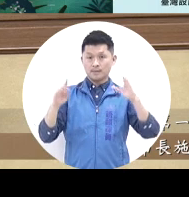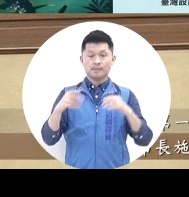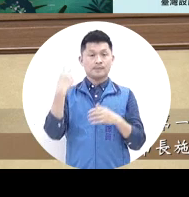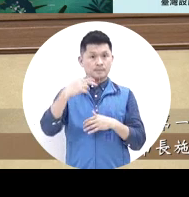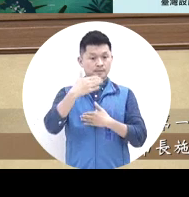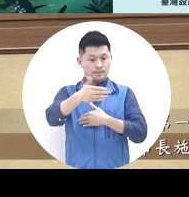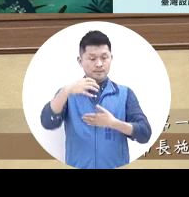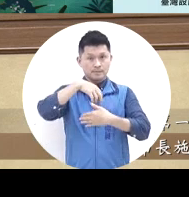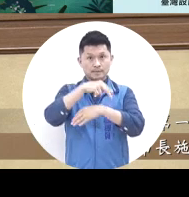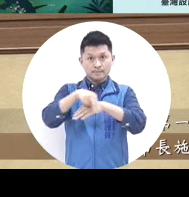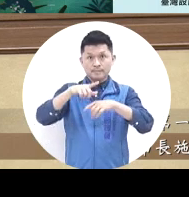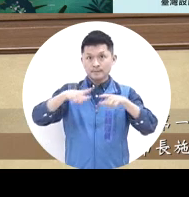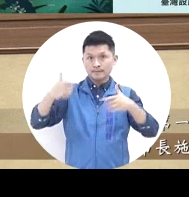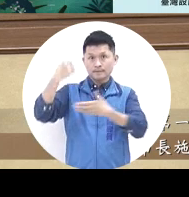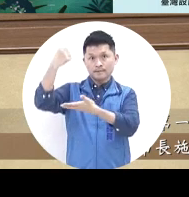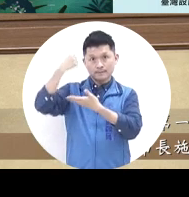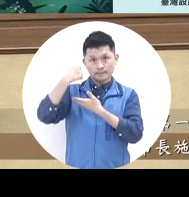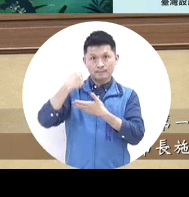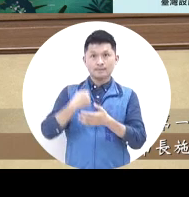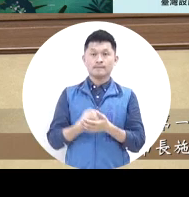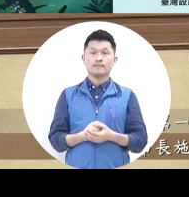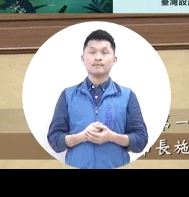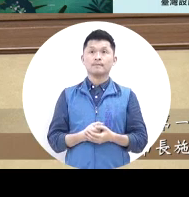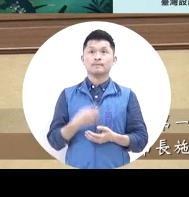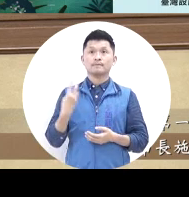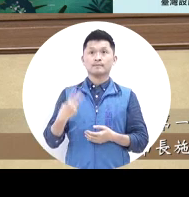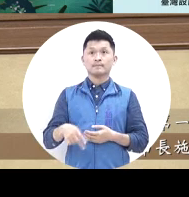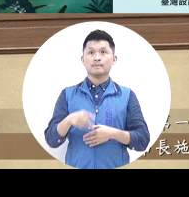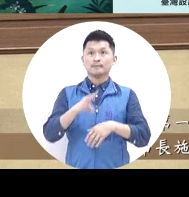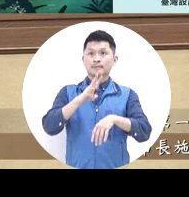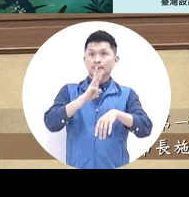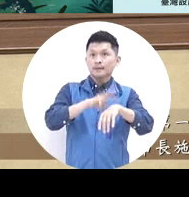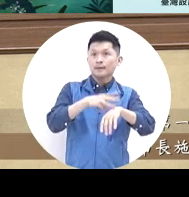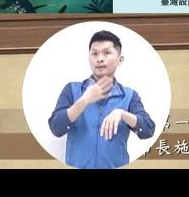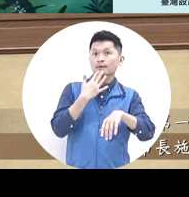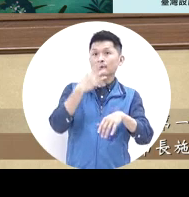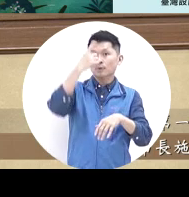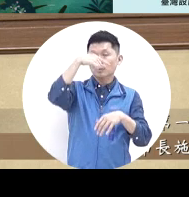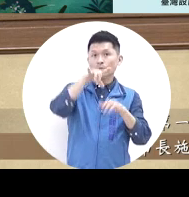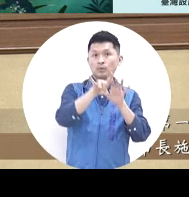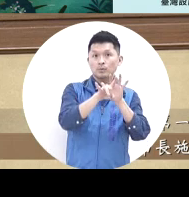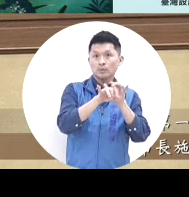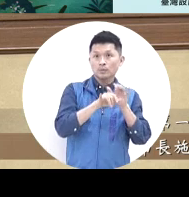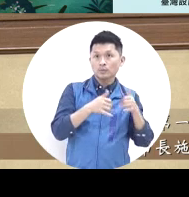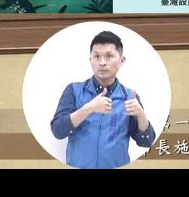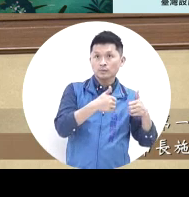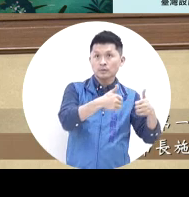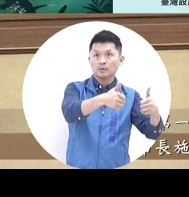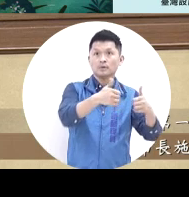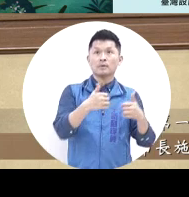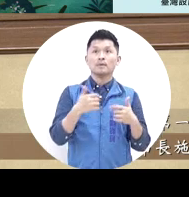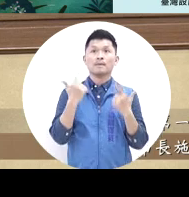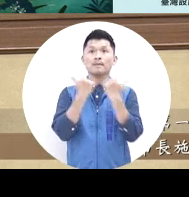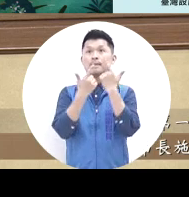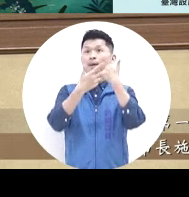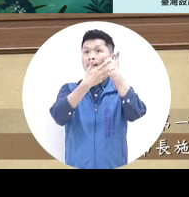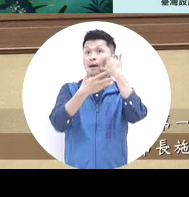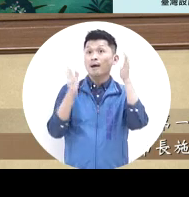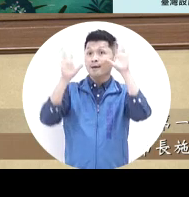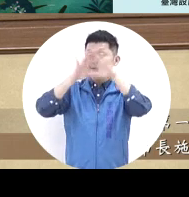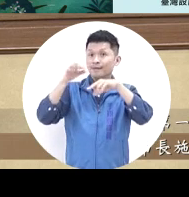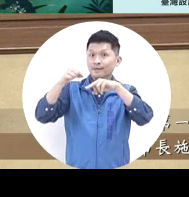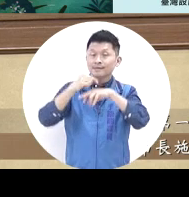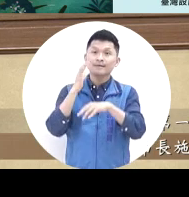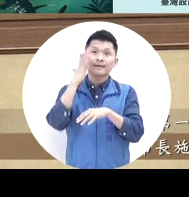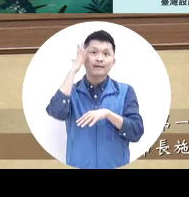奖，以及我们的淡蓝古道北海夜景闪闪的光合作用，都是得到台湾设计